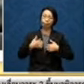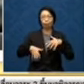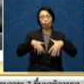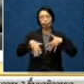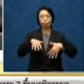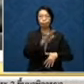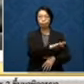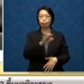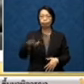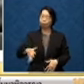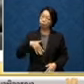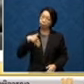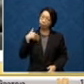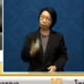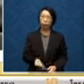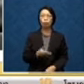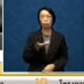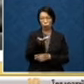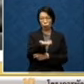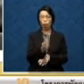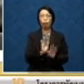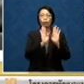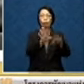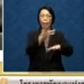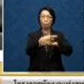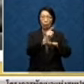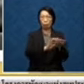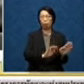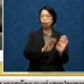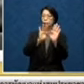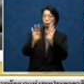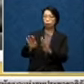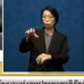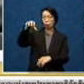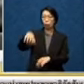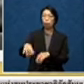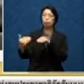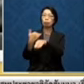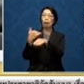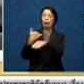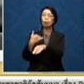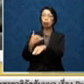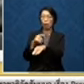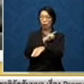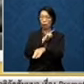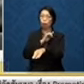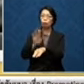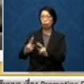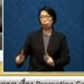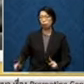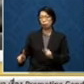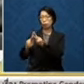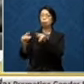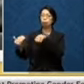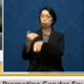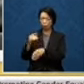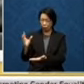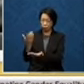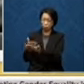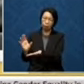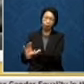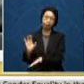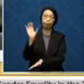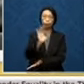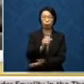ประชาชนเป็นอย่างมากค่ะดังนั้นจึงขอฝากผ่านท่านประธานไปยังกรมทางหลวงชนบทกระทรวงคมนาคมได้ดำเนินการสนับสนุนงบประมา